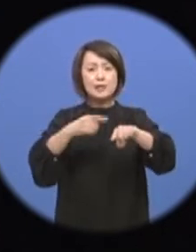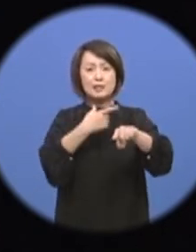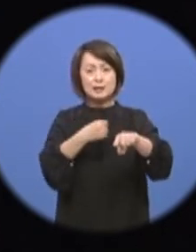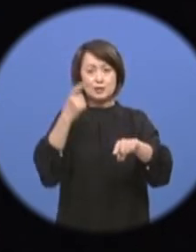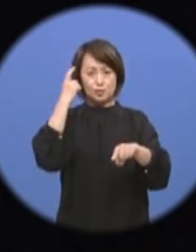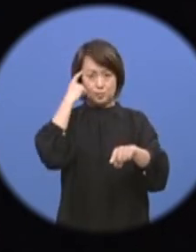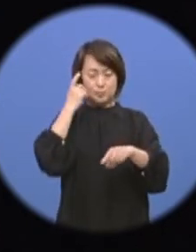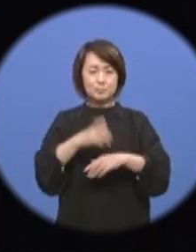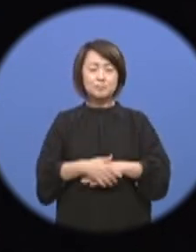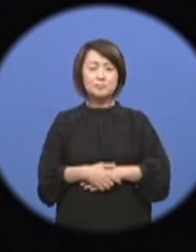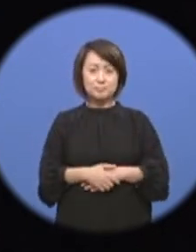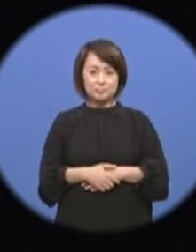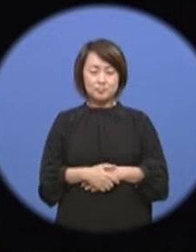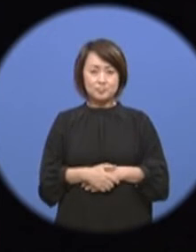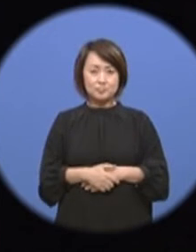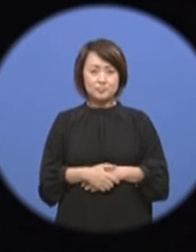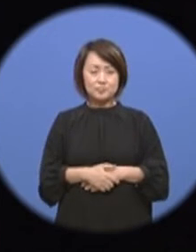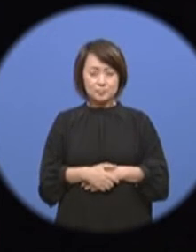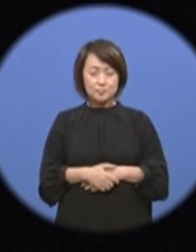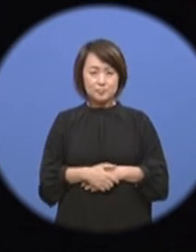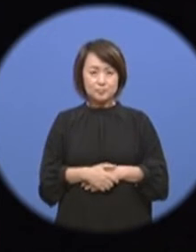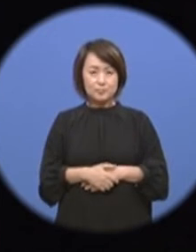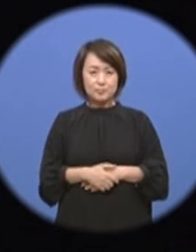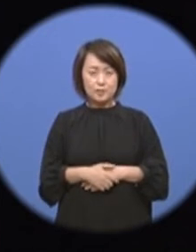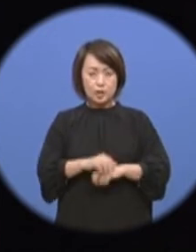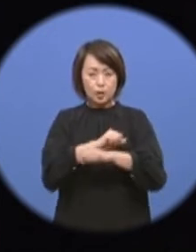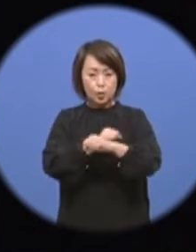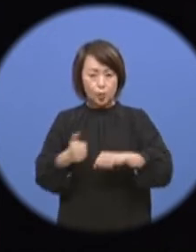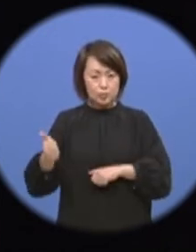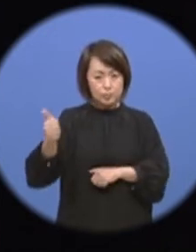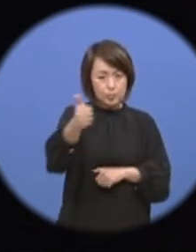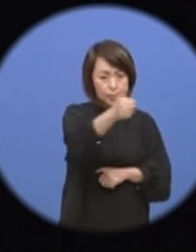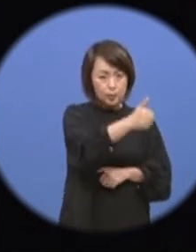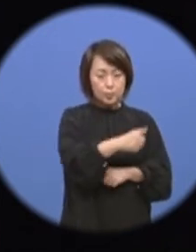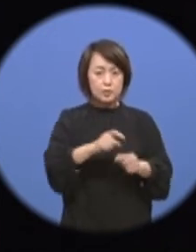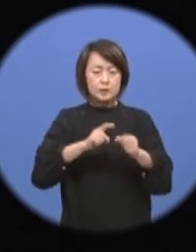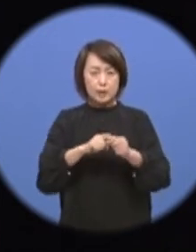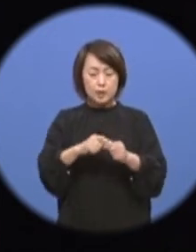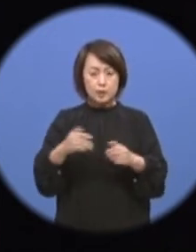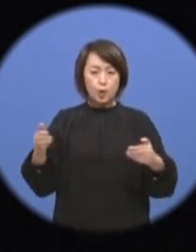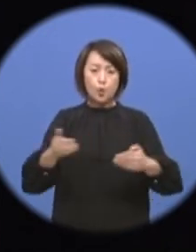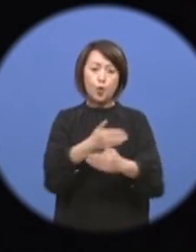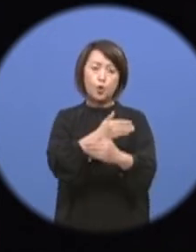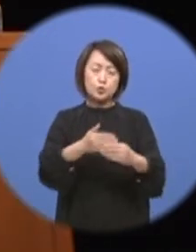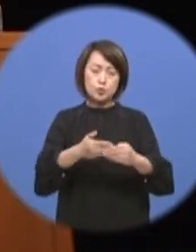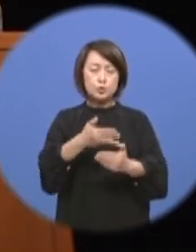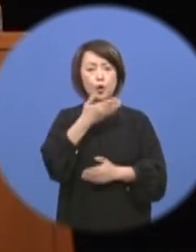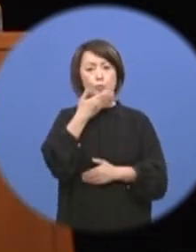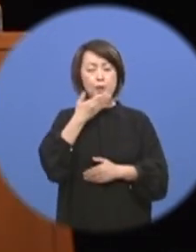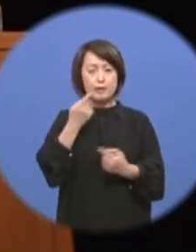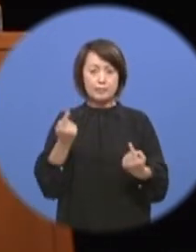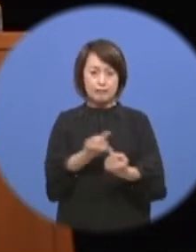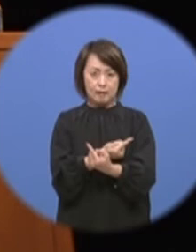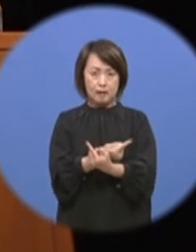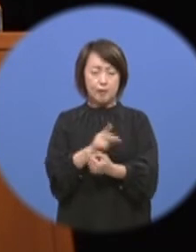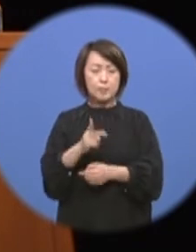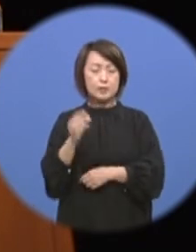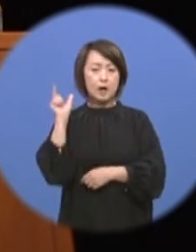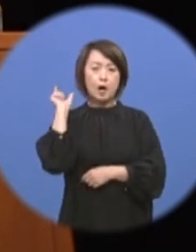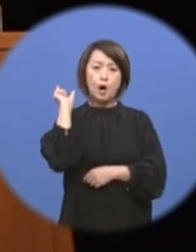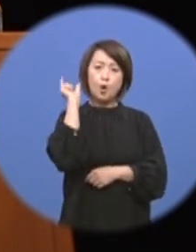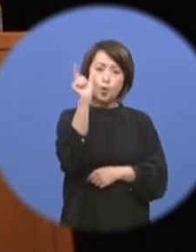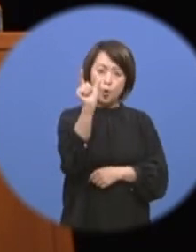ておりますまたですね彼を維持主婦のための交通圧線の利便性の向上ということでございますまあ高速道路が